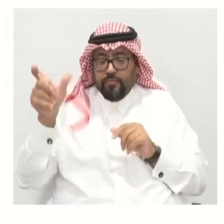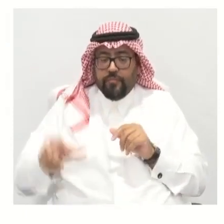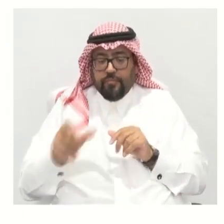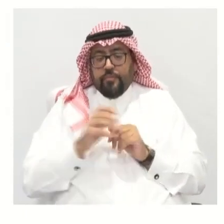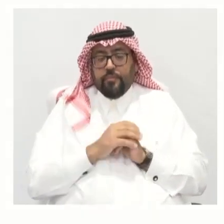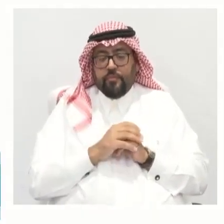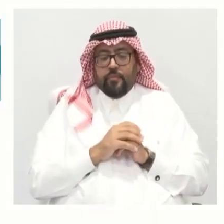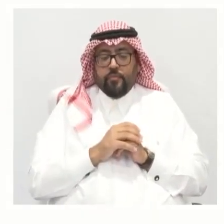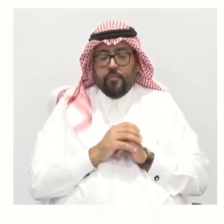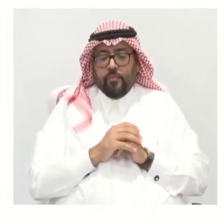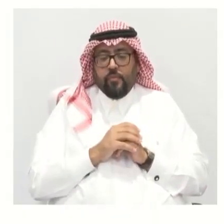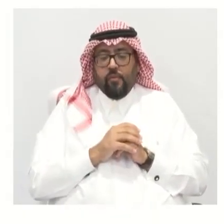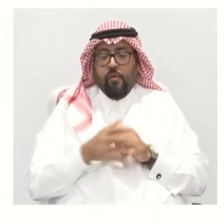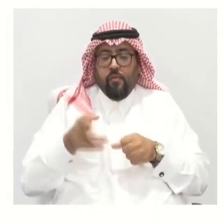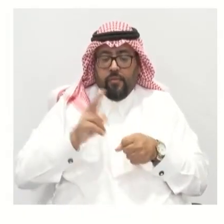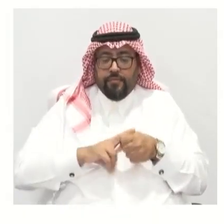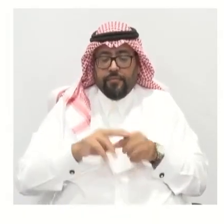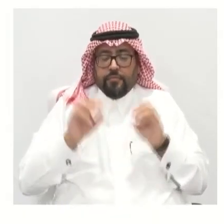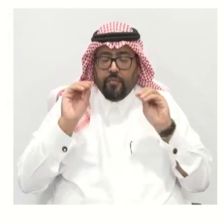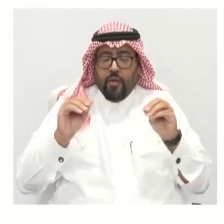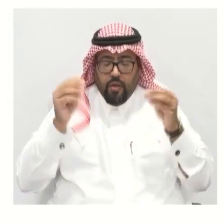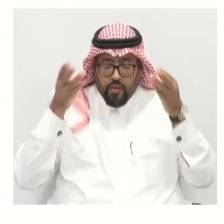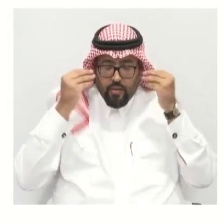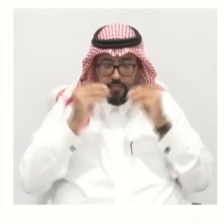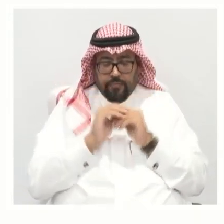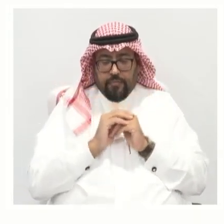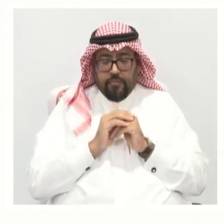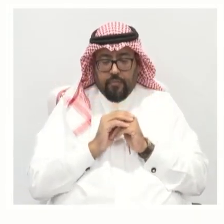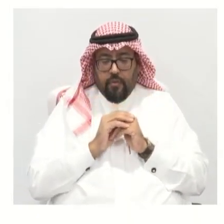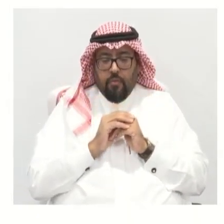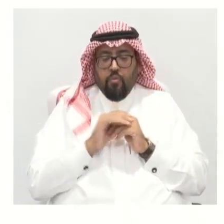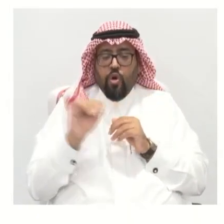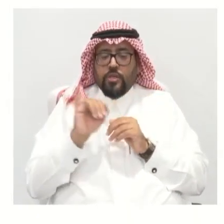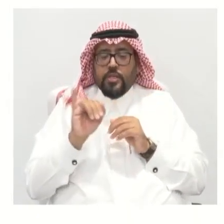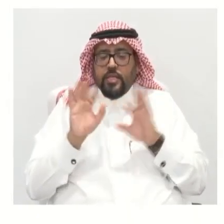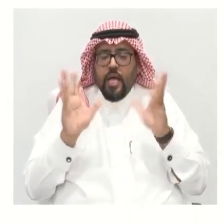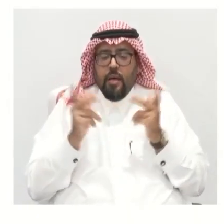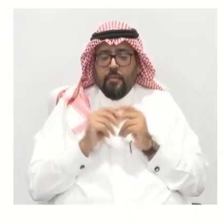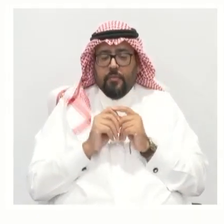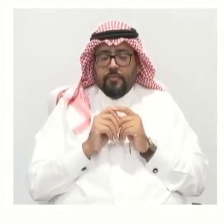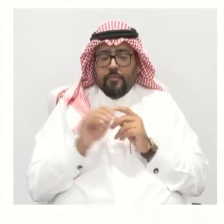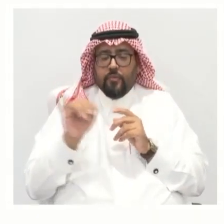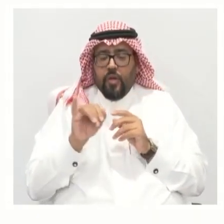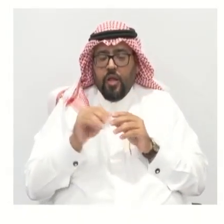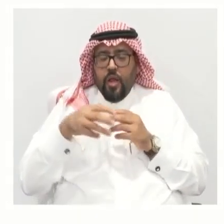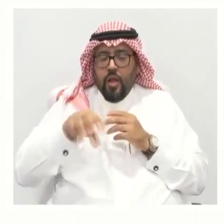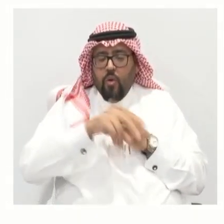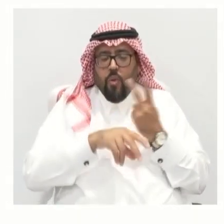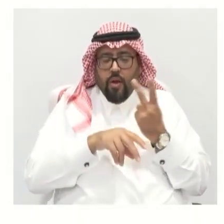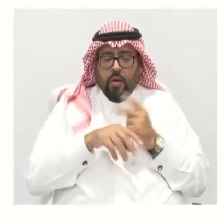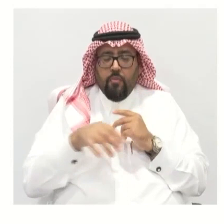والمواطن ايضا مراجعه لما سبق دراسته اذا قلنا ان المؤسسات